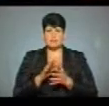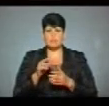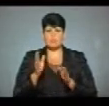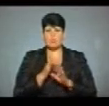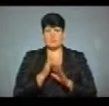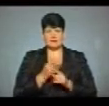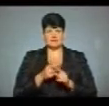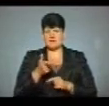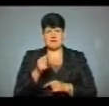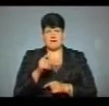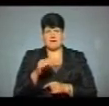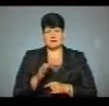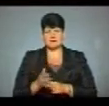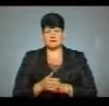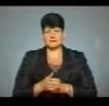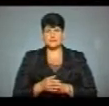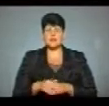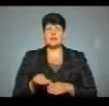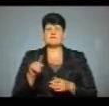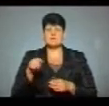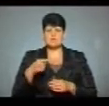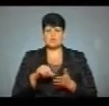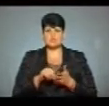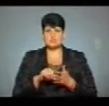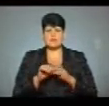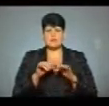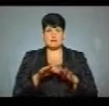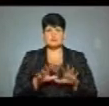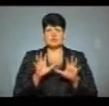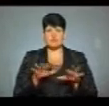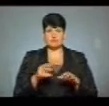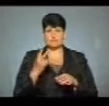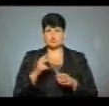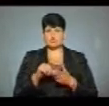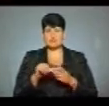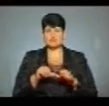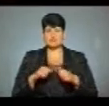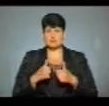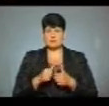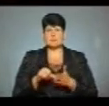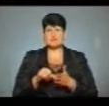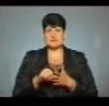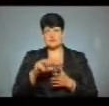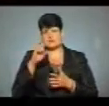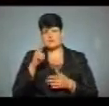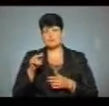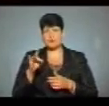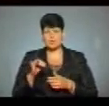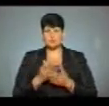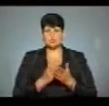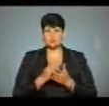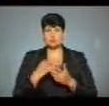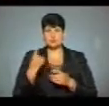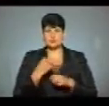гази. На вимогу учасників акції протесту голову та двох членів комісії, представників Держпродспоживслужби та